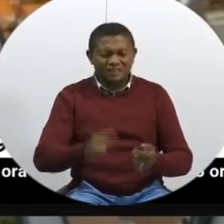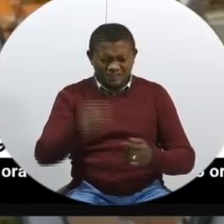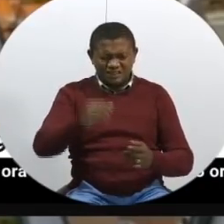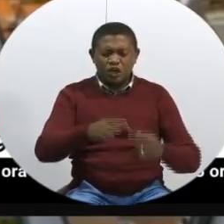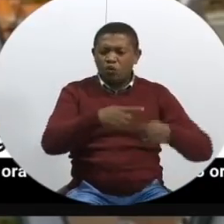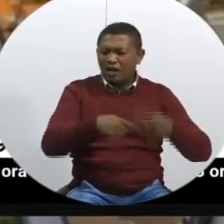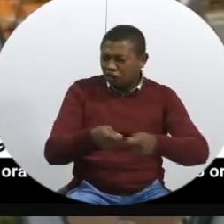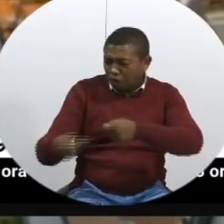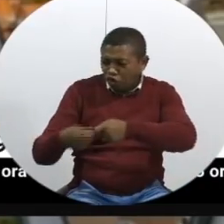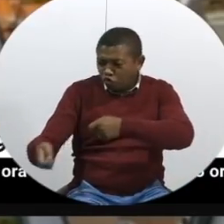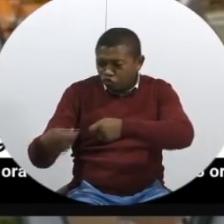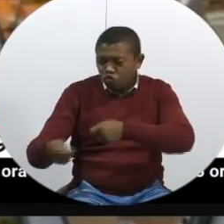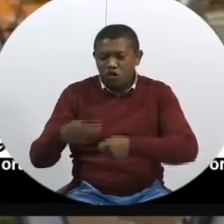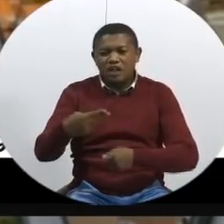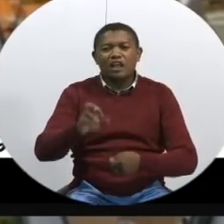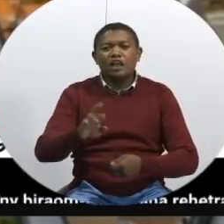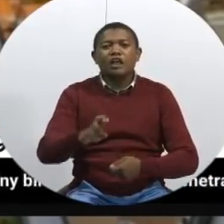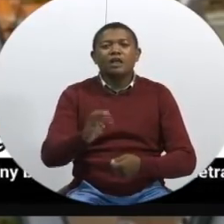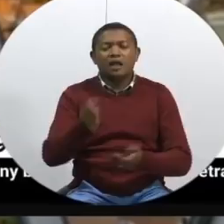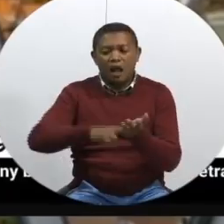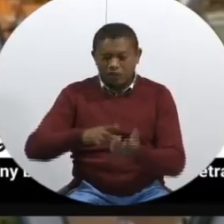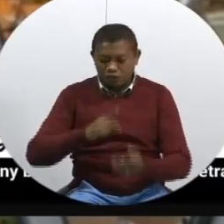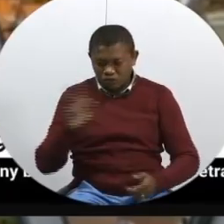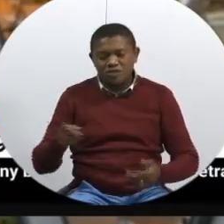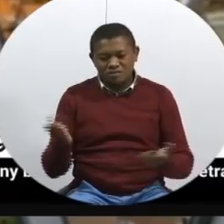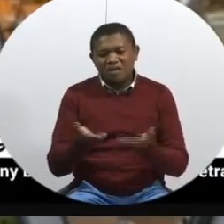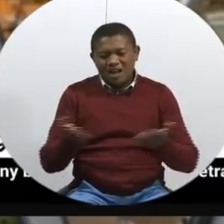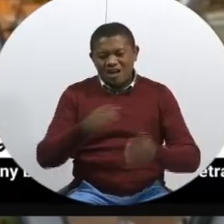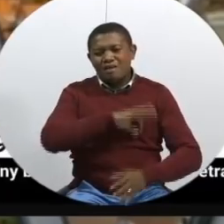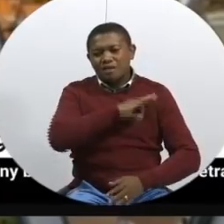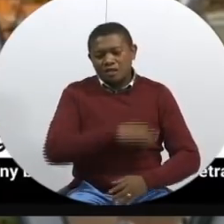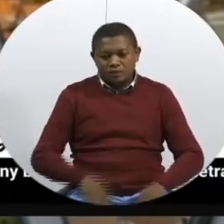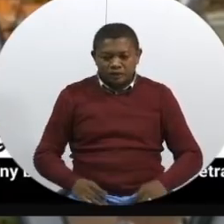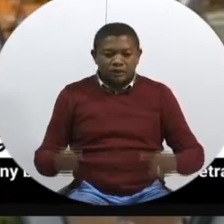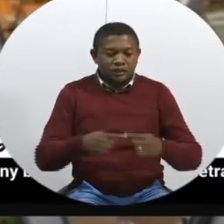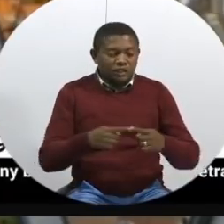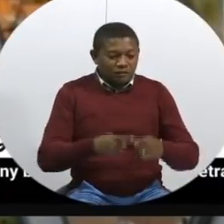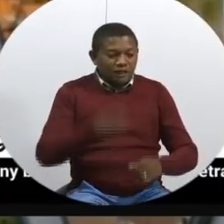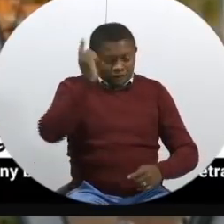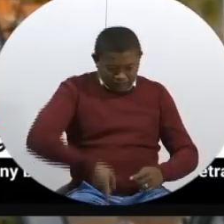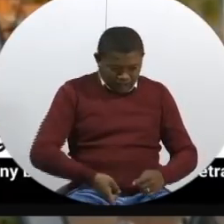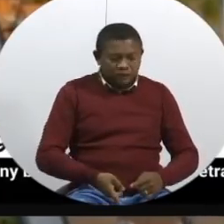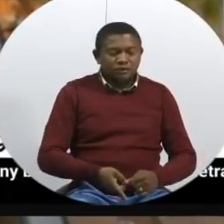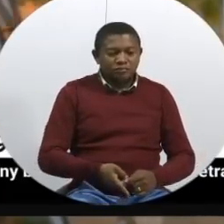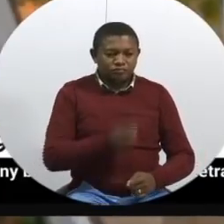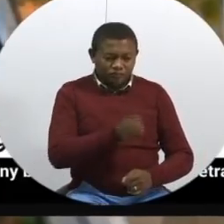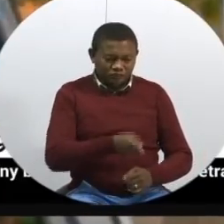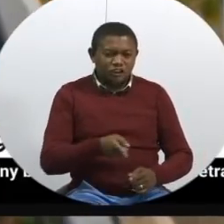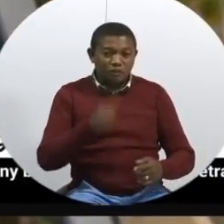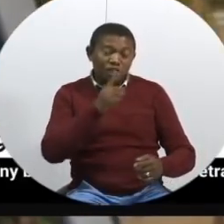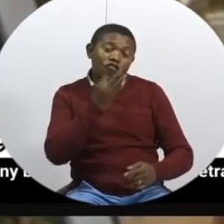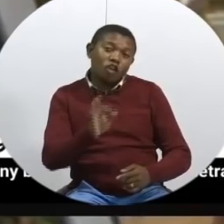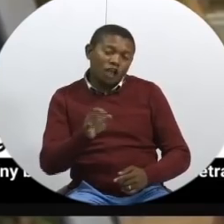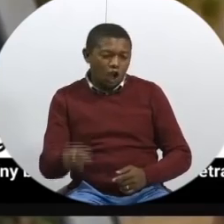ny raharaha ny firenena. Tsy maintsy misy izay ny teneniko foana hoe amin'ny teny vahiny moa ny concession na